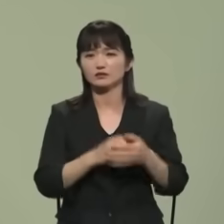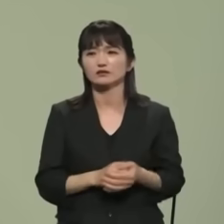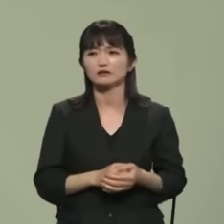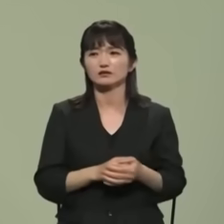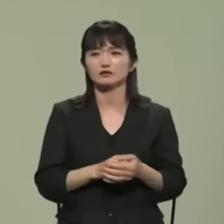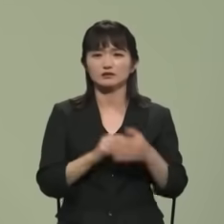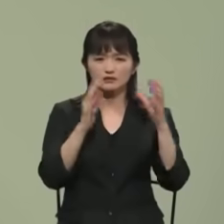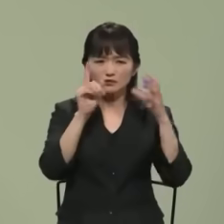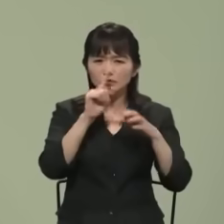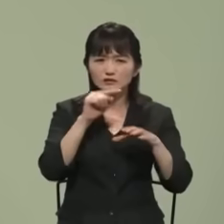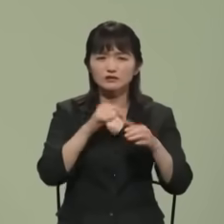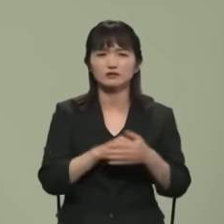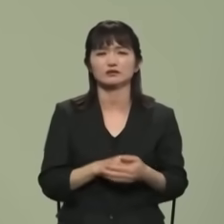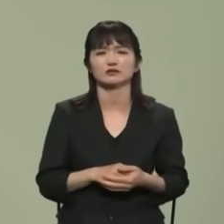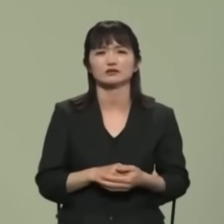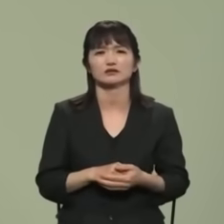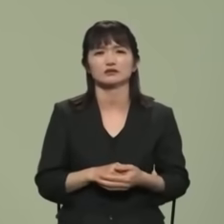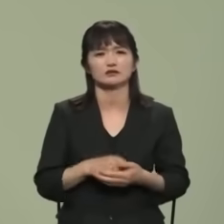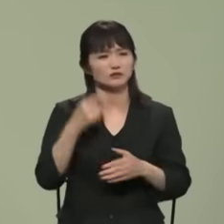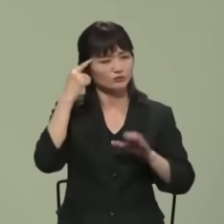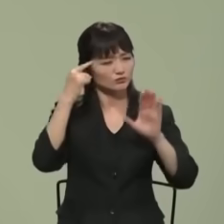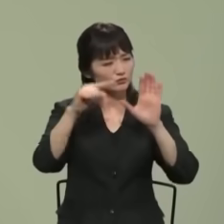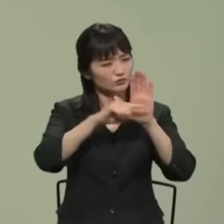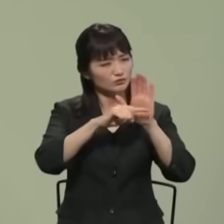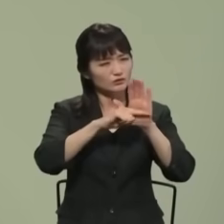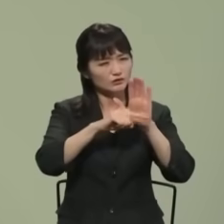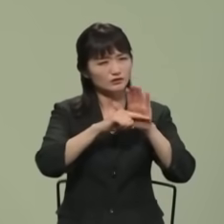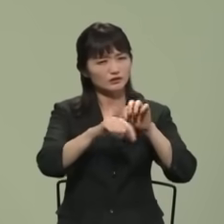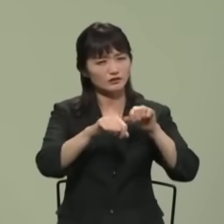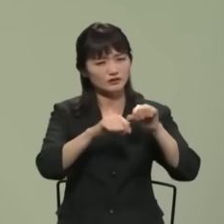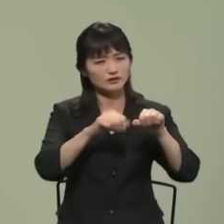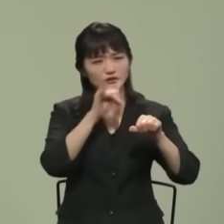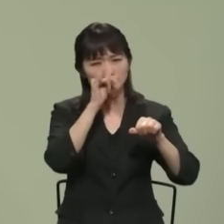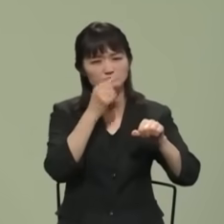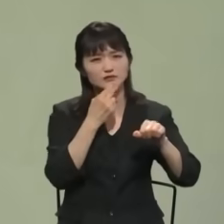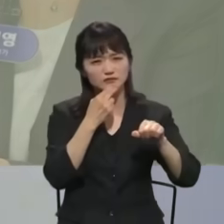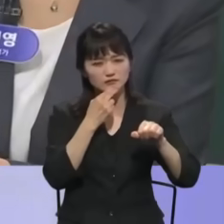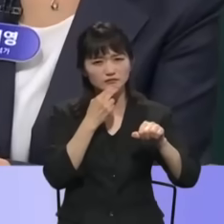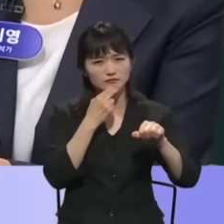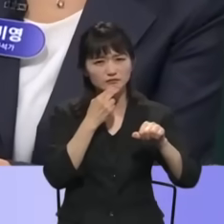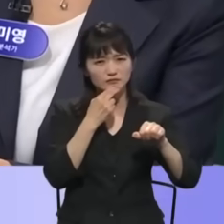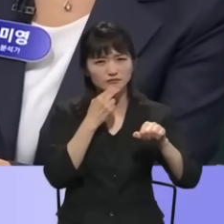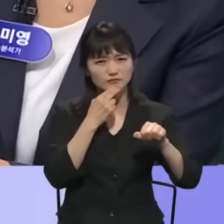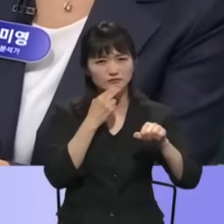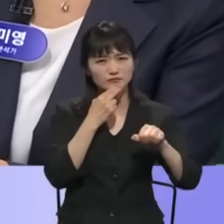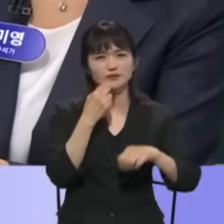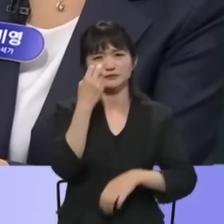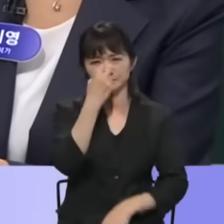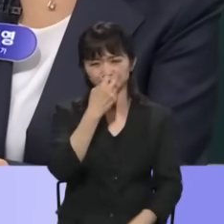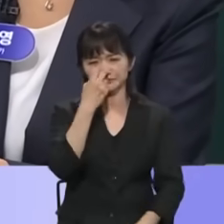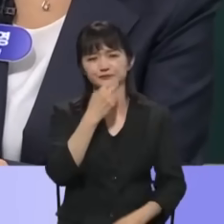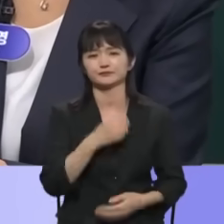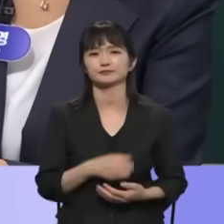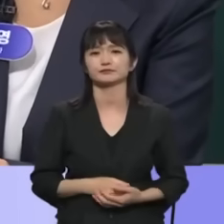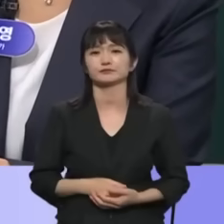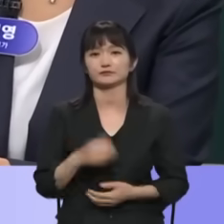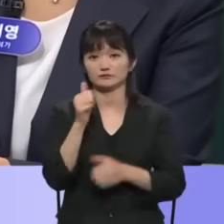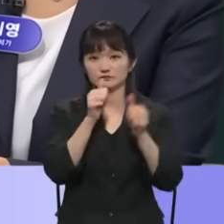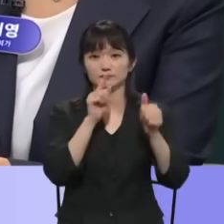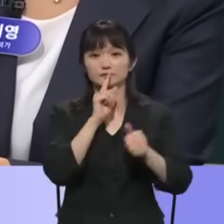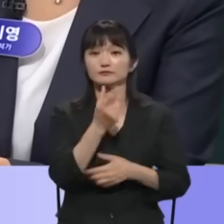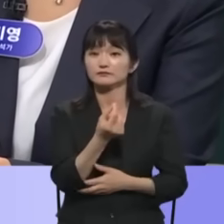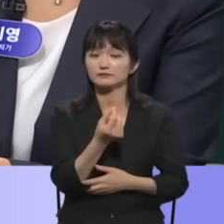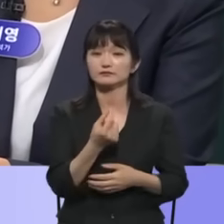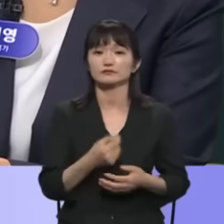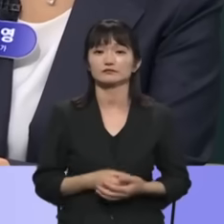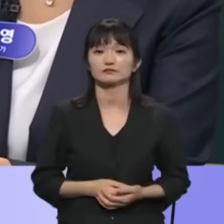어떤 부정적인 심리적 영향을 받았느냐 이걸 이제 관건으로 해서 잘 이제 살펴보는데요 변호사님께서 말씀하신 것처럼